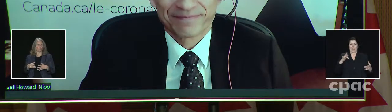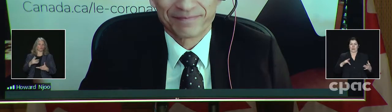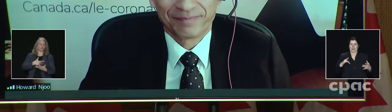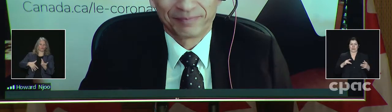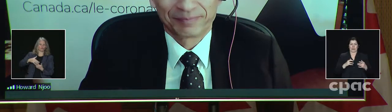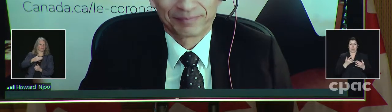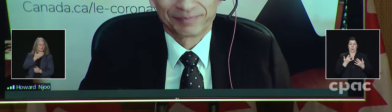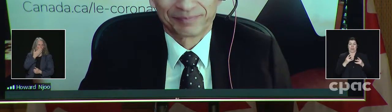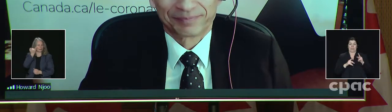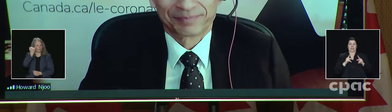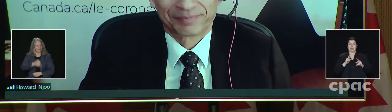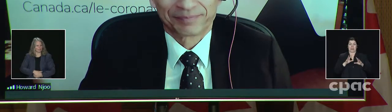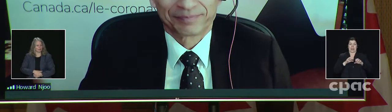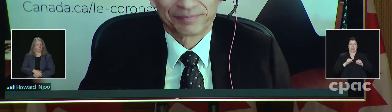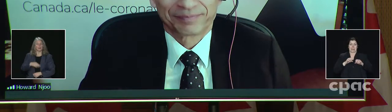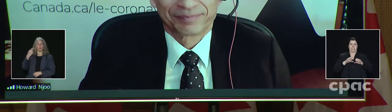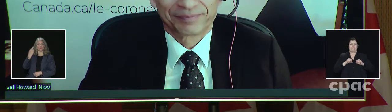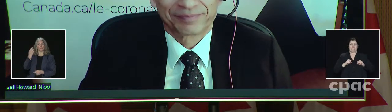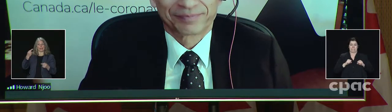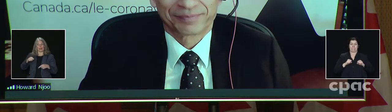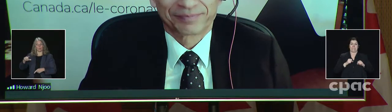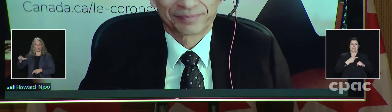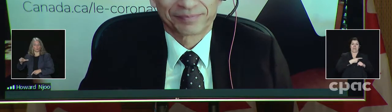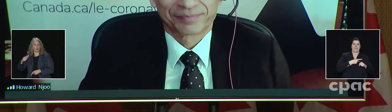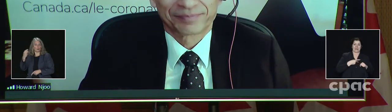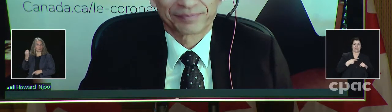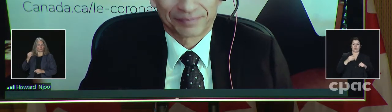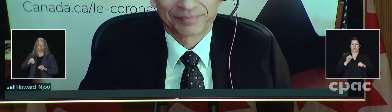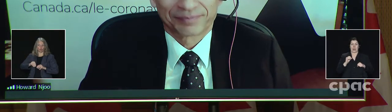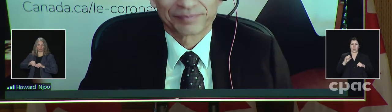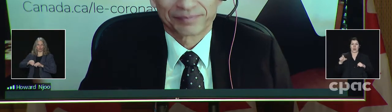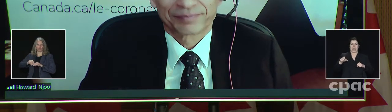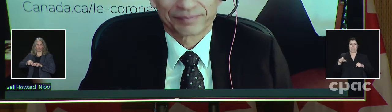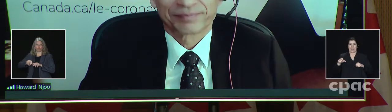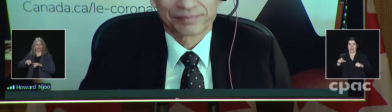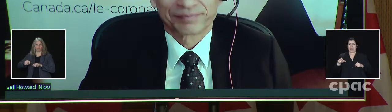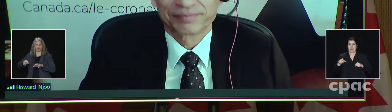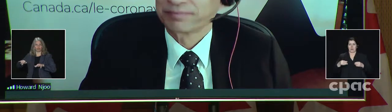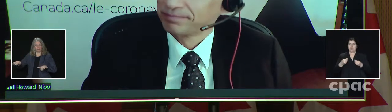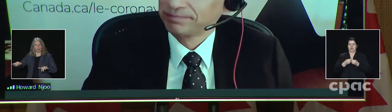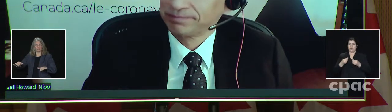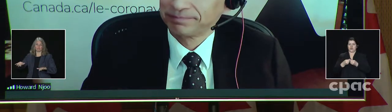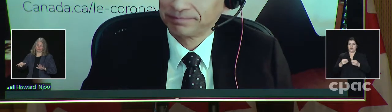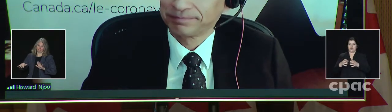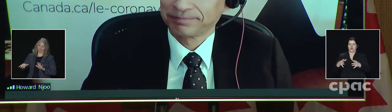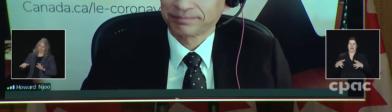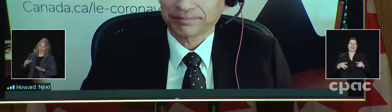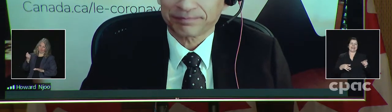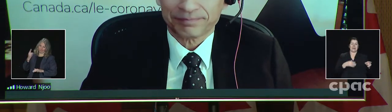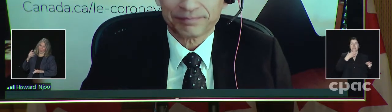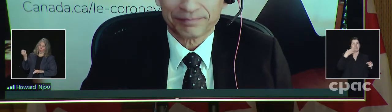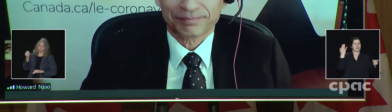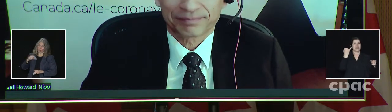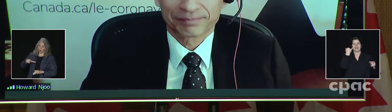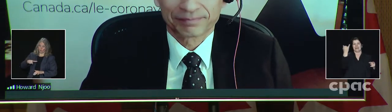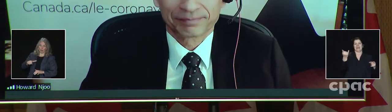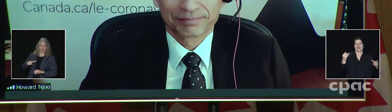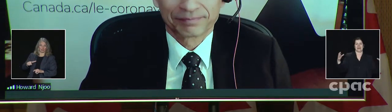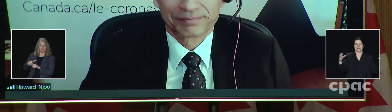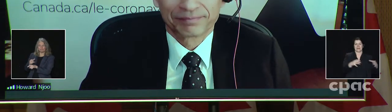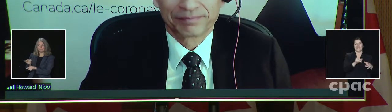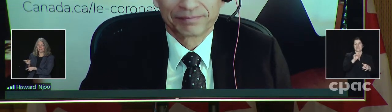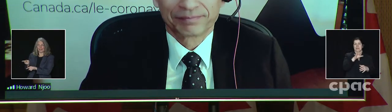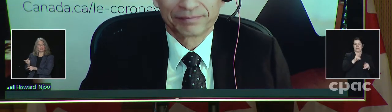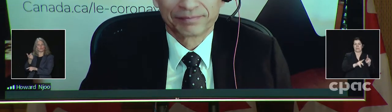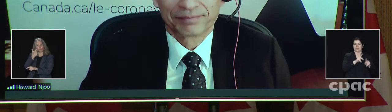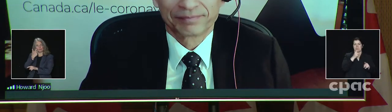en Ontario, et c'est justement dans ces deux provinces-là qu'on prévoit, en fait, qu'on a le droit de se rassembler à 20 ou 25 personnes pour Noël. Je